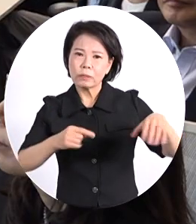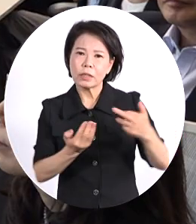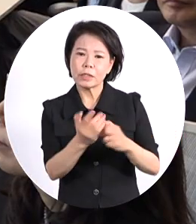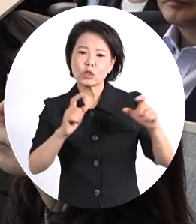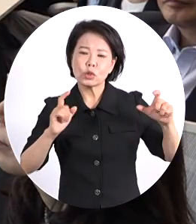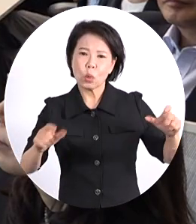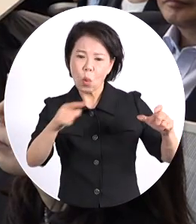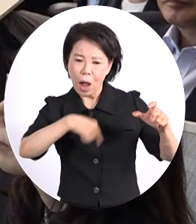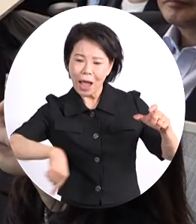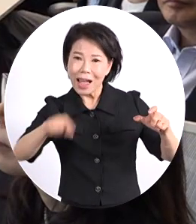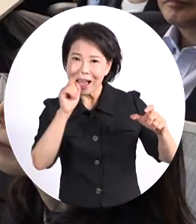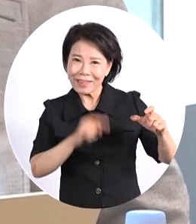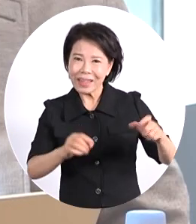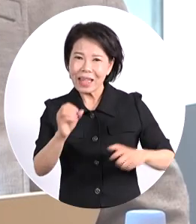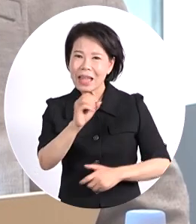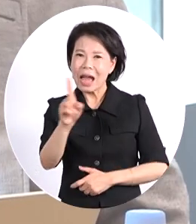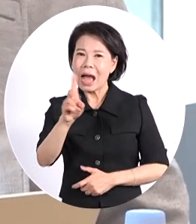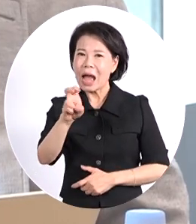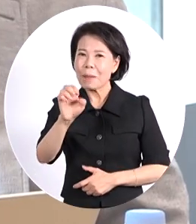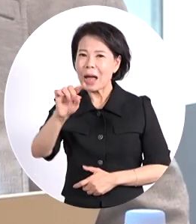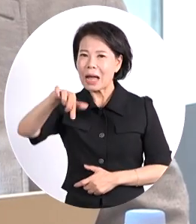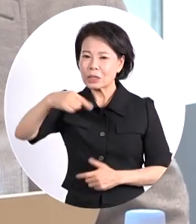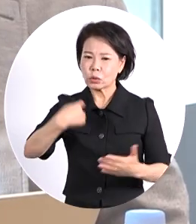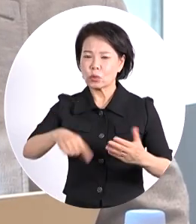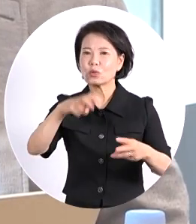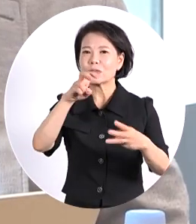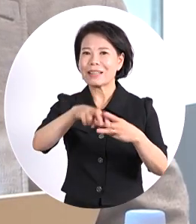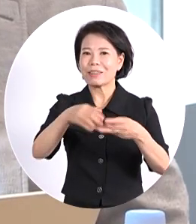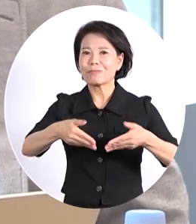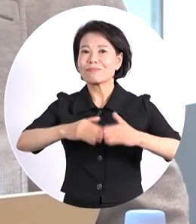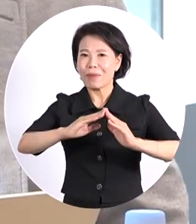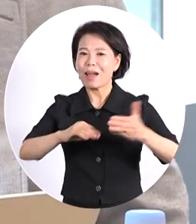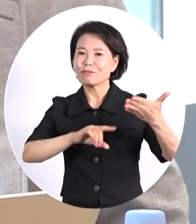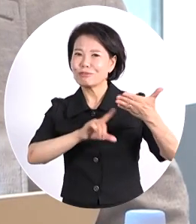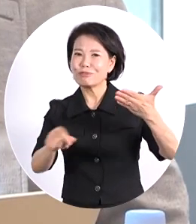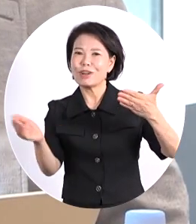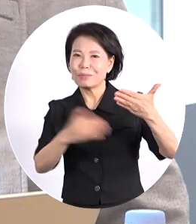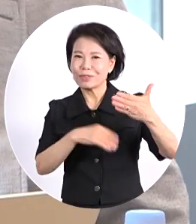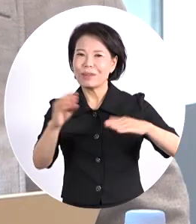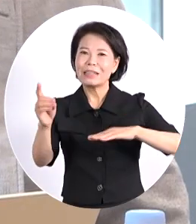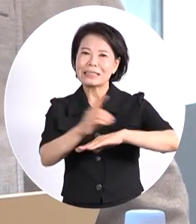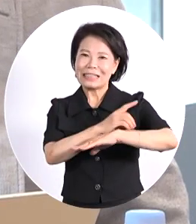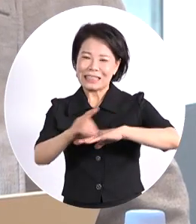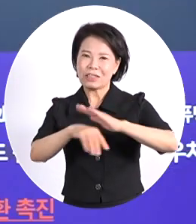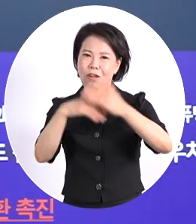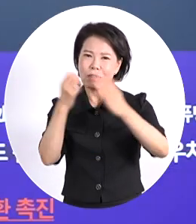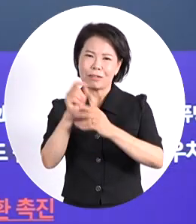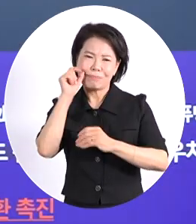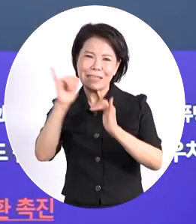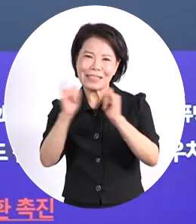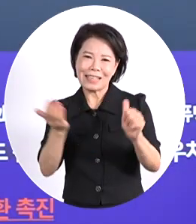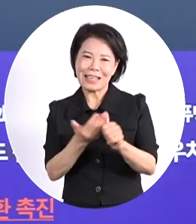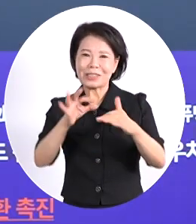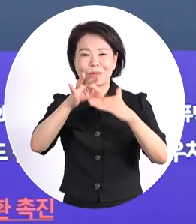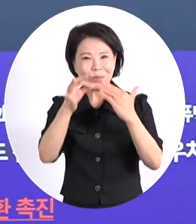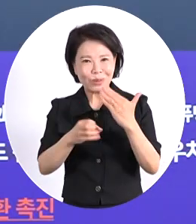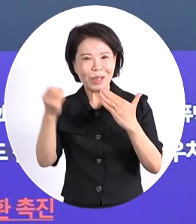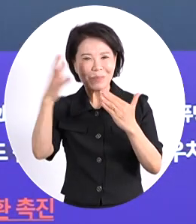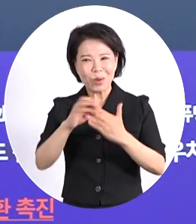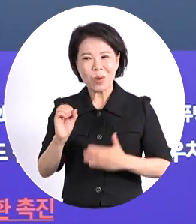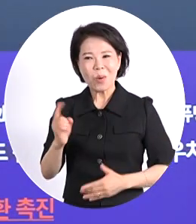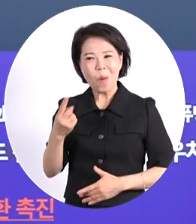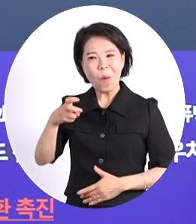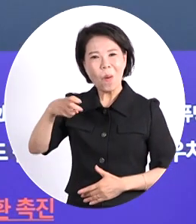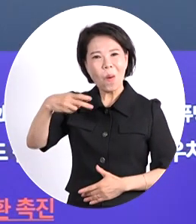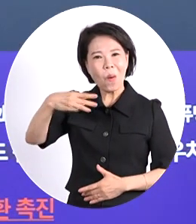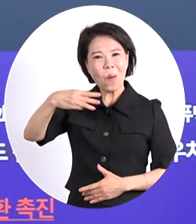제주 캠퍼스의 아마존 웹서비스 교육센터를 개소하고 9월부터 인공지능 실무인재 양성 프로그램